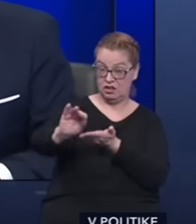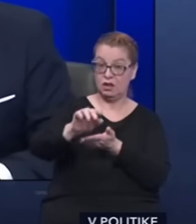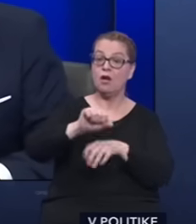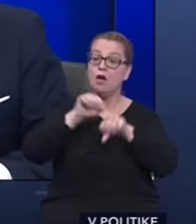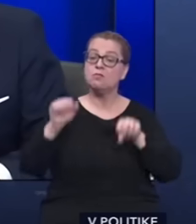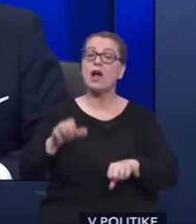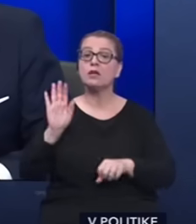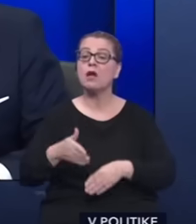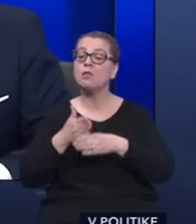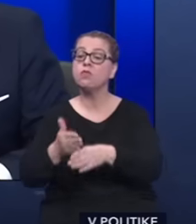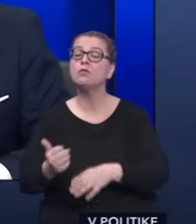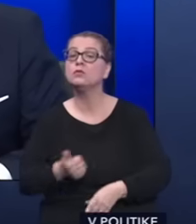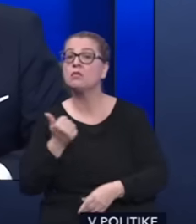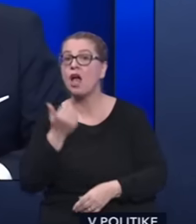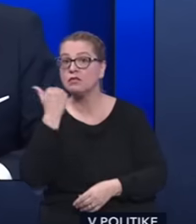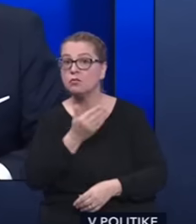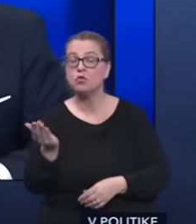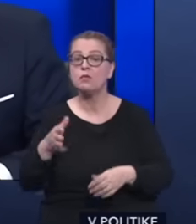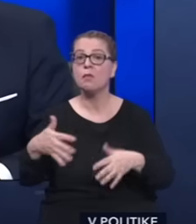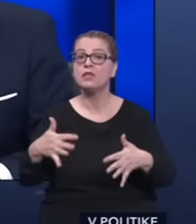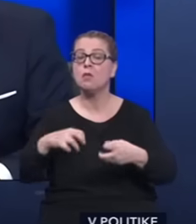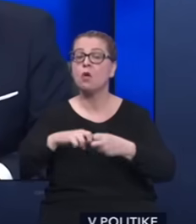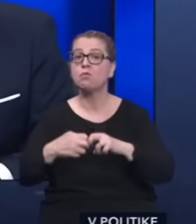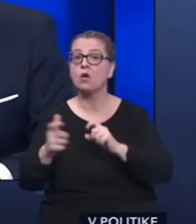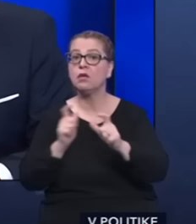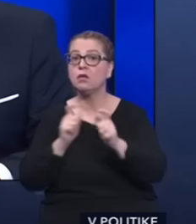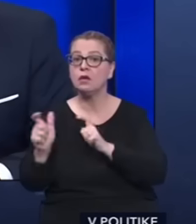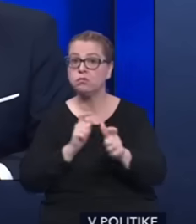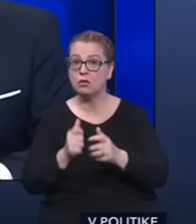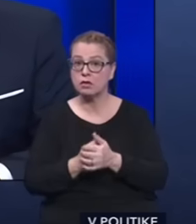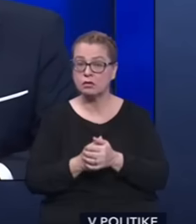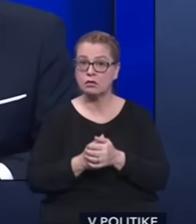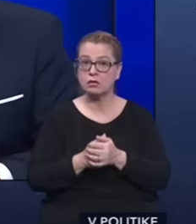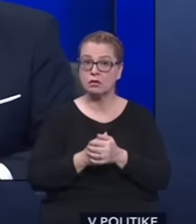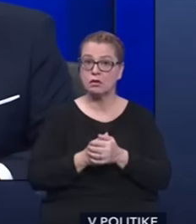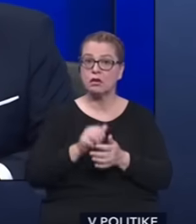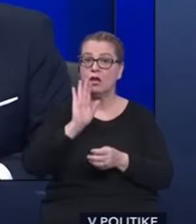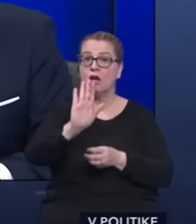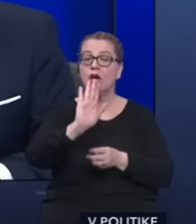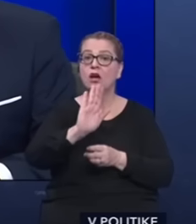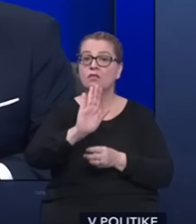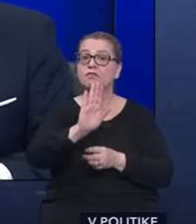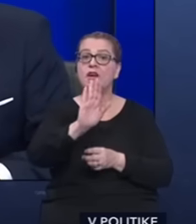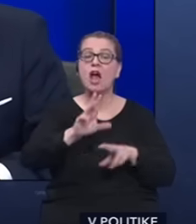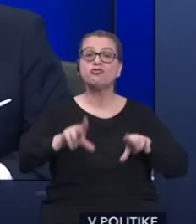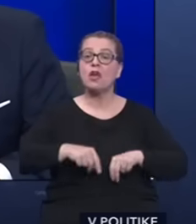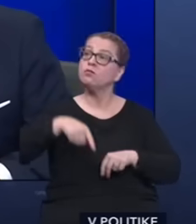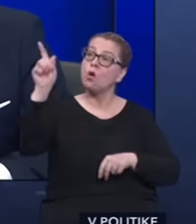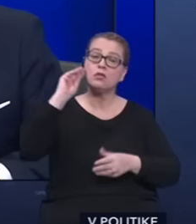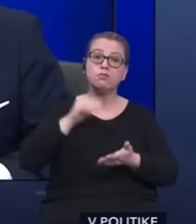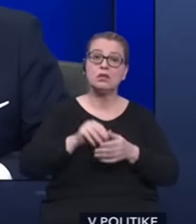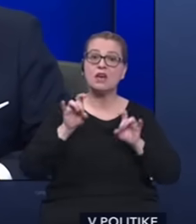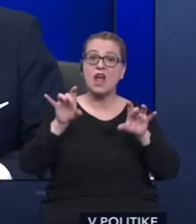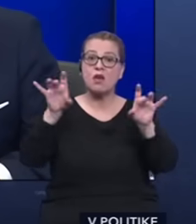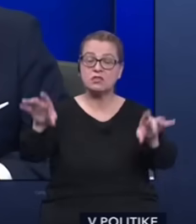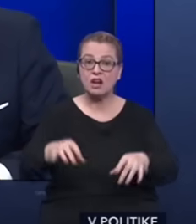banky pomôcť mladým ľuďom, aby nemali problémy s hypotékami. Vy ste odtrhnutí od reality. Vaše vodie býva do Austrálie, ale ľudia nebudú mať